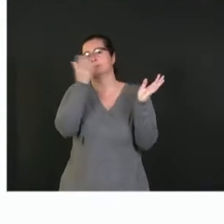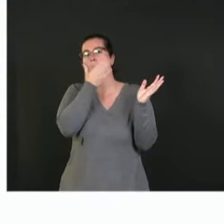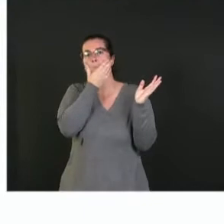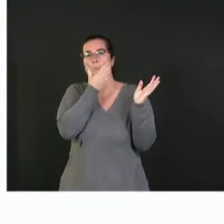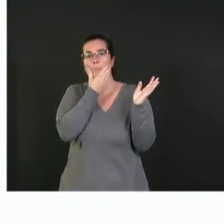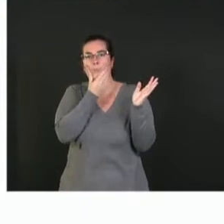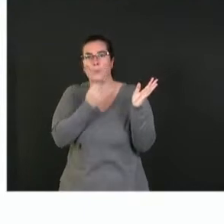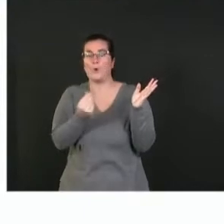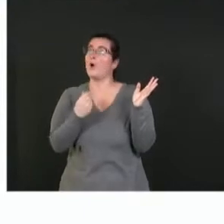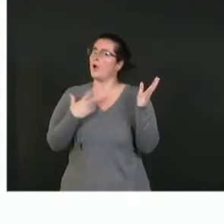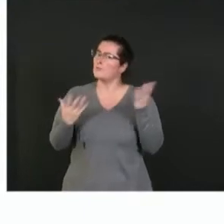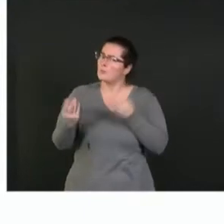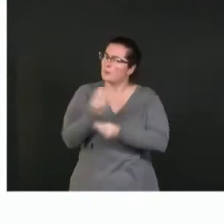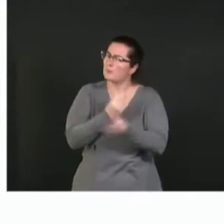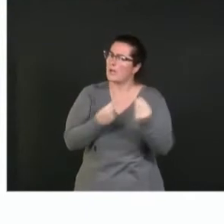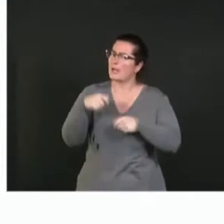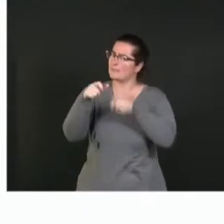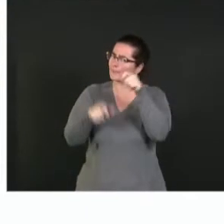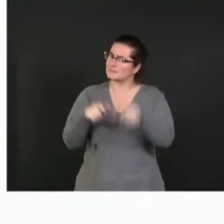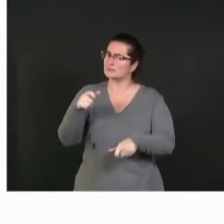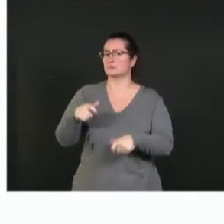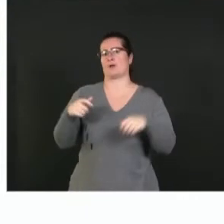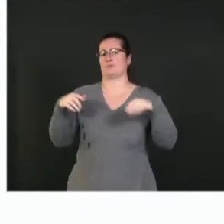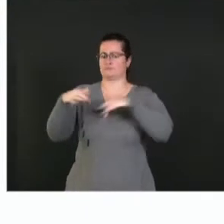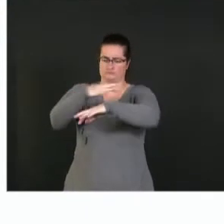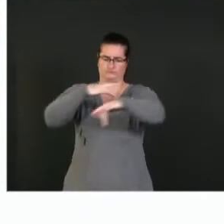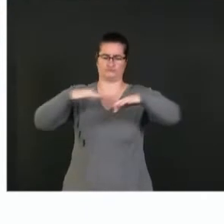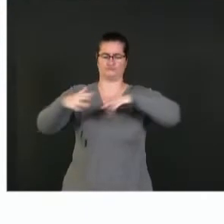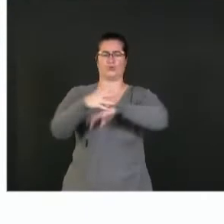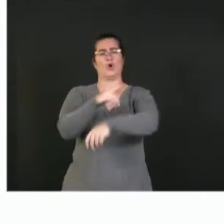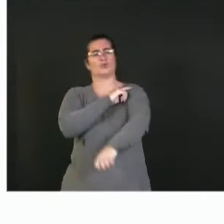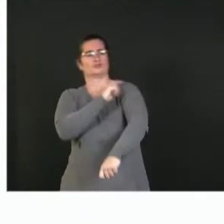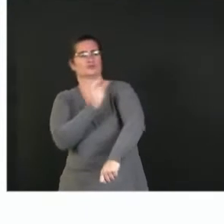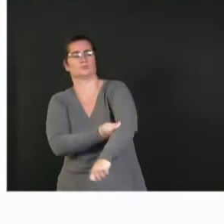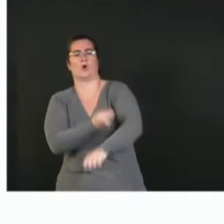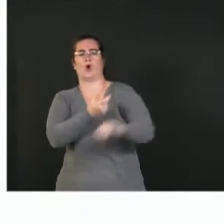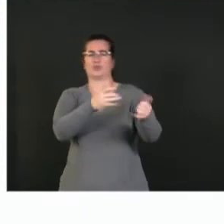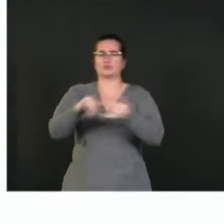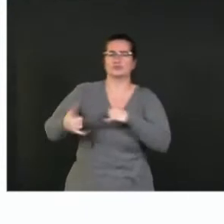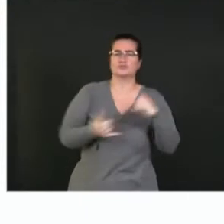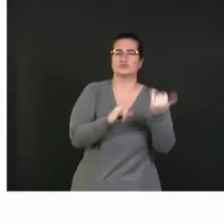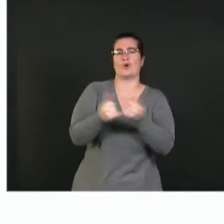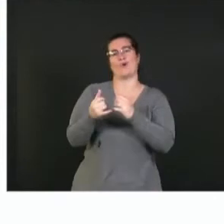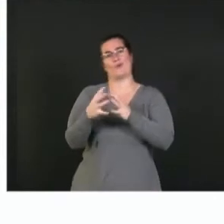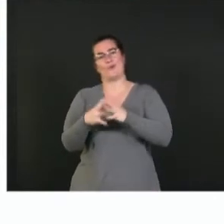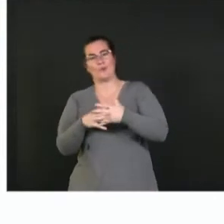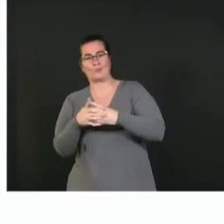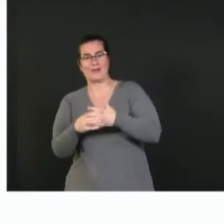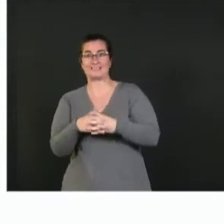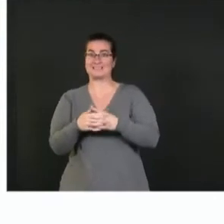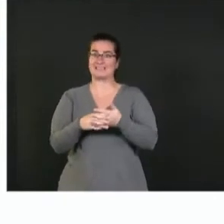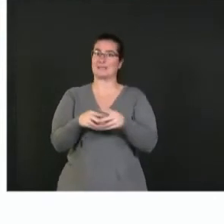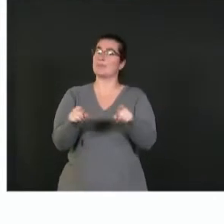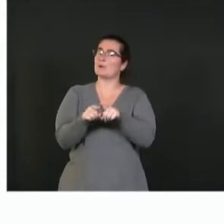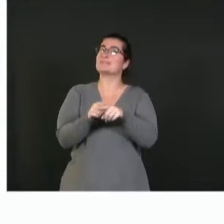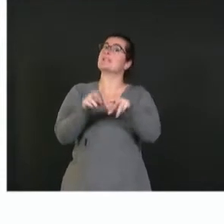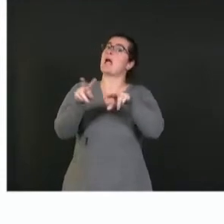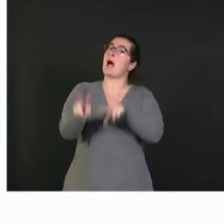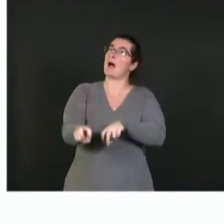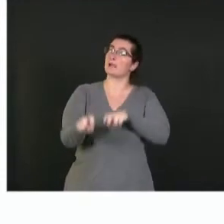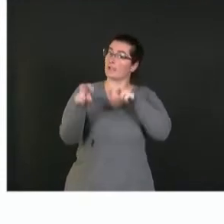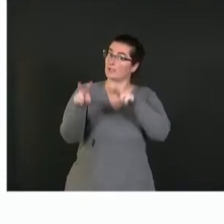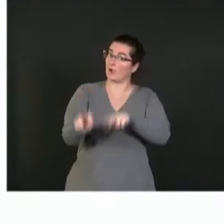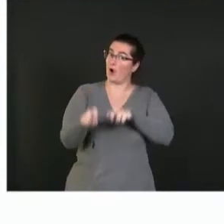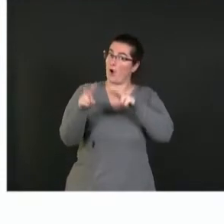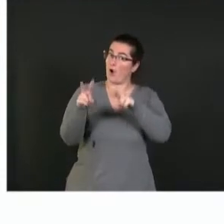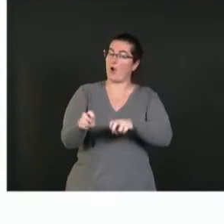qui est un parc populaire, avec des activités populaires que l'on a dans les parcs, le sport, le jeu, le loisir, mais qui est aussi un parc agricole,